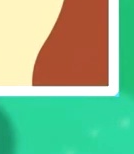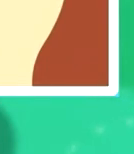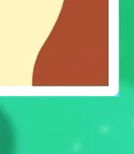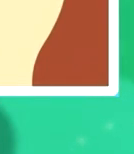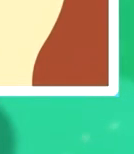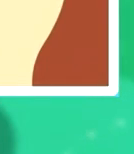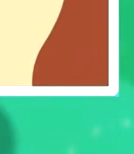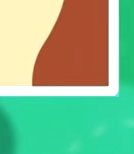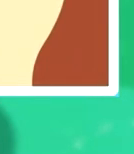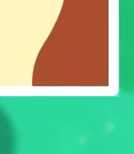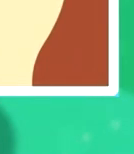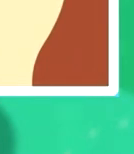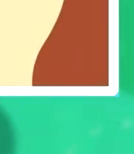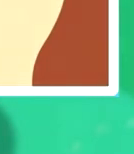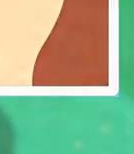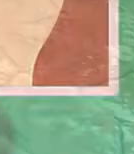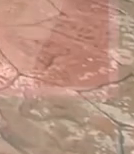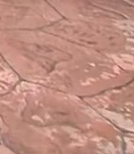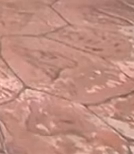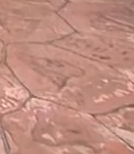Jom kita hias kek.